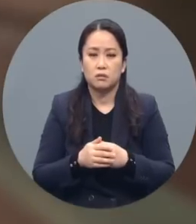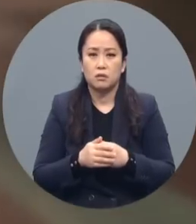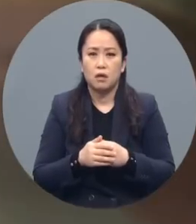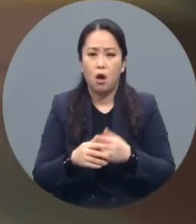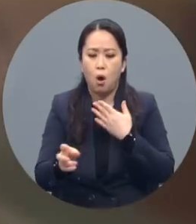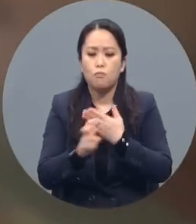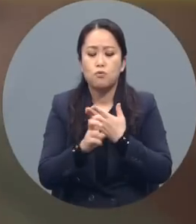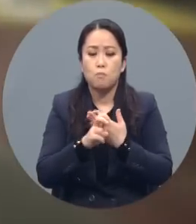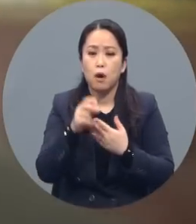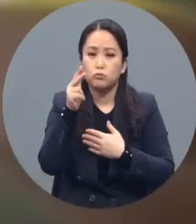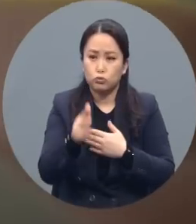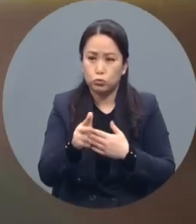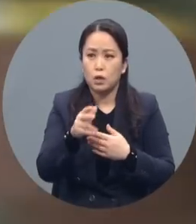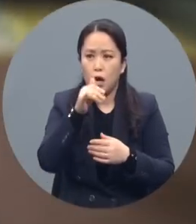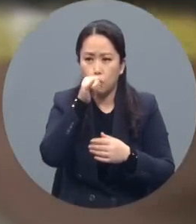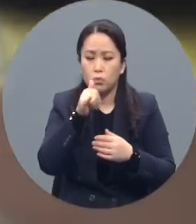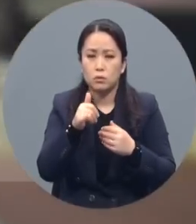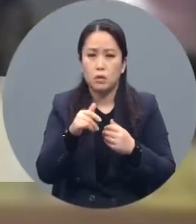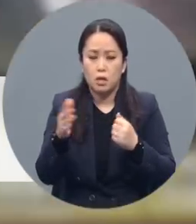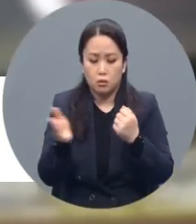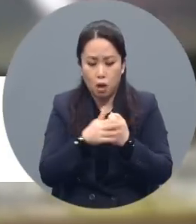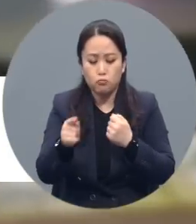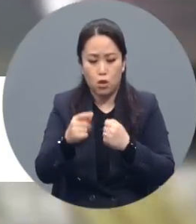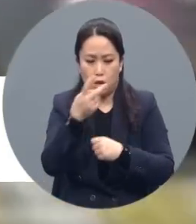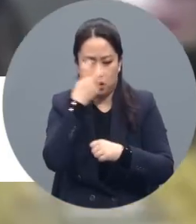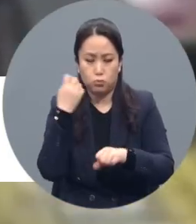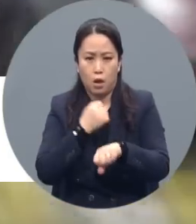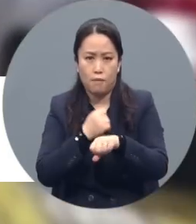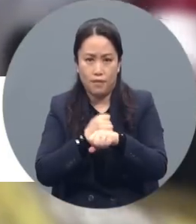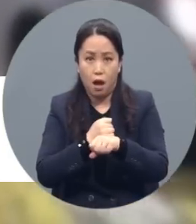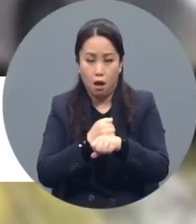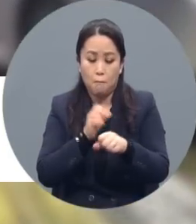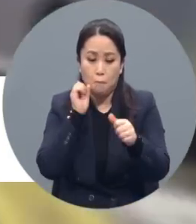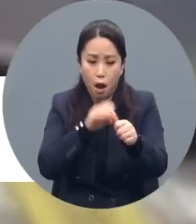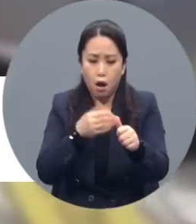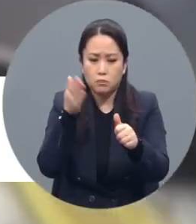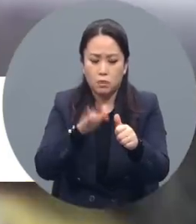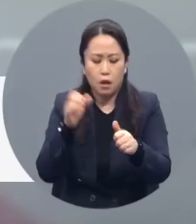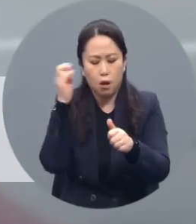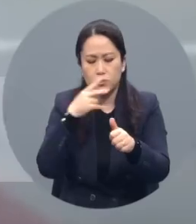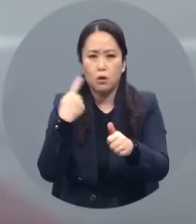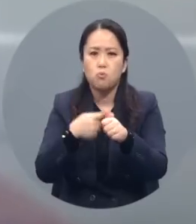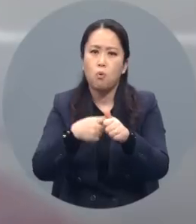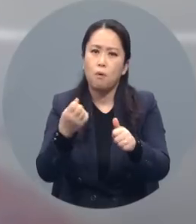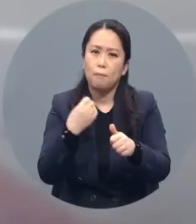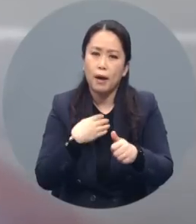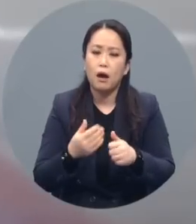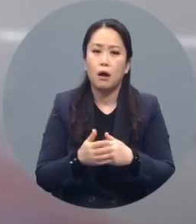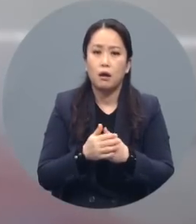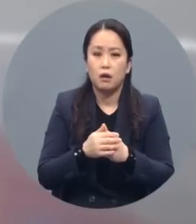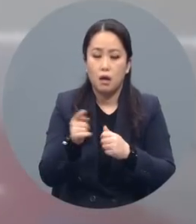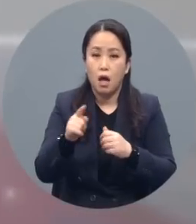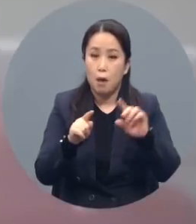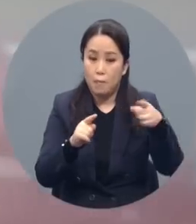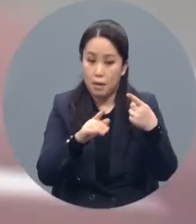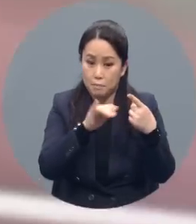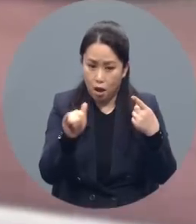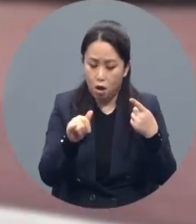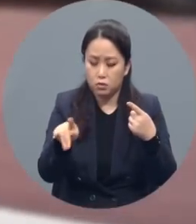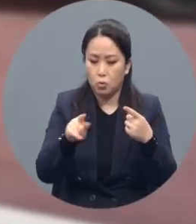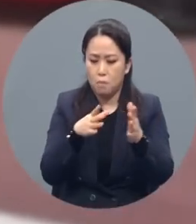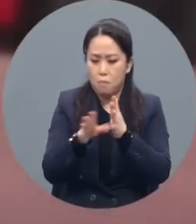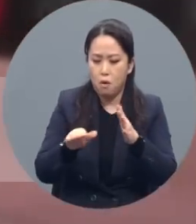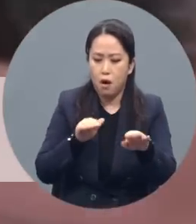불법 주차장에 단속하고 있는 중입니다. 이렇게 얘기를 했는데 다짜고짜 욕을 하기 시작하는 거예요. 폭주 차량들과 주민 100여 명의 대치